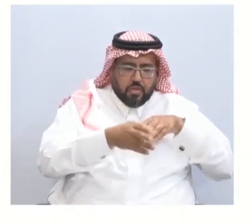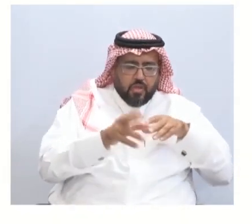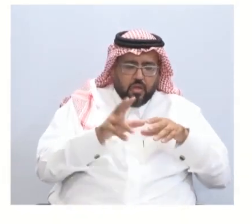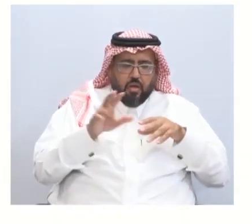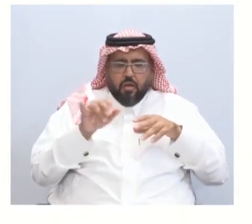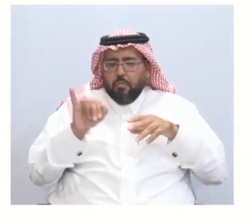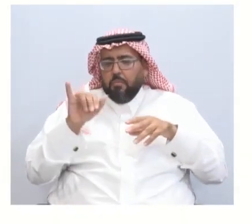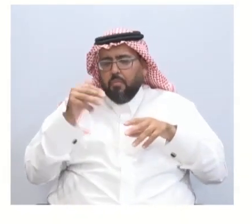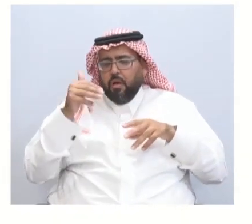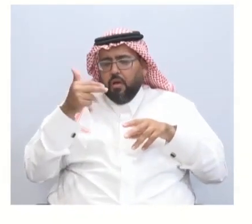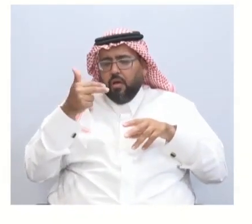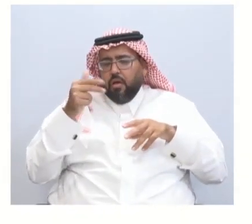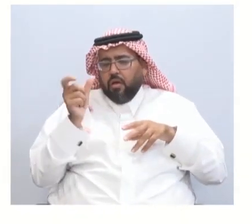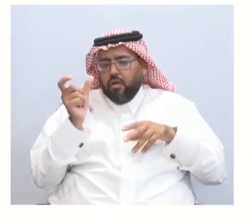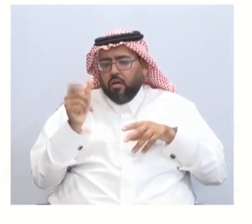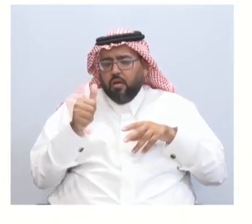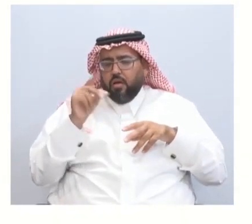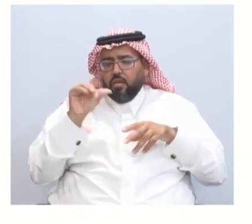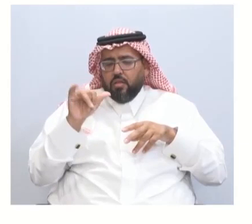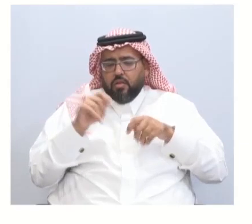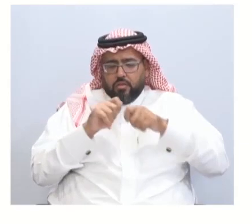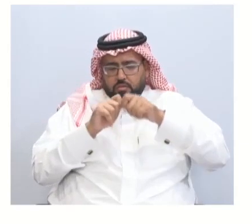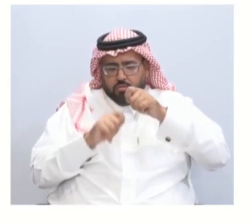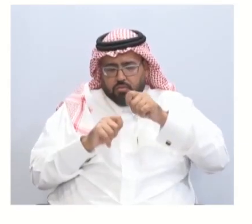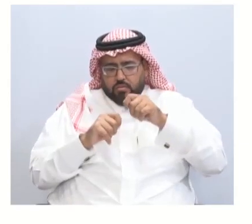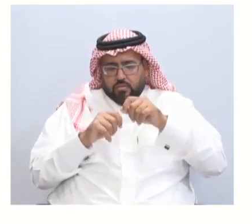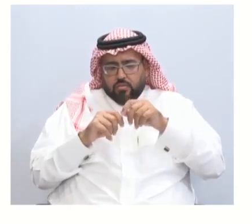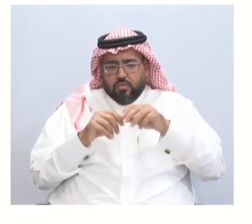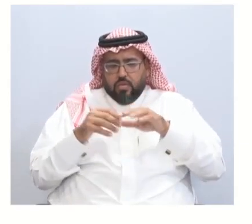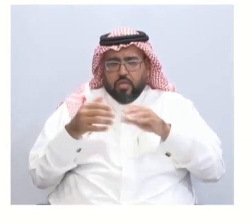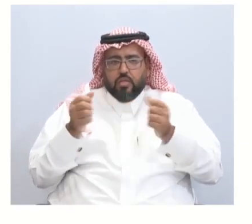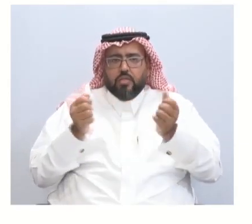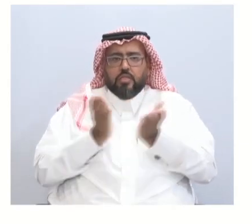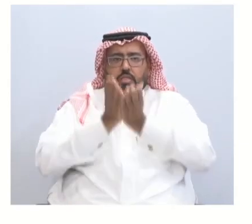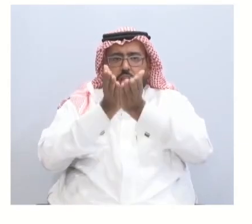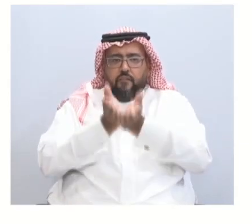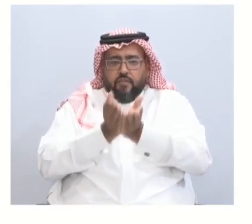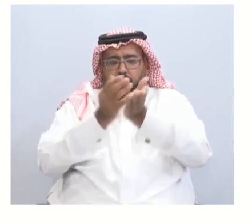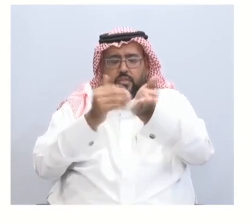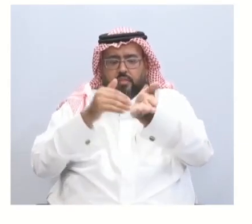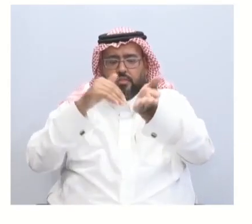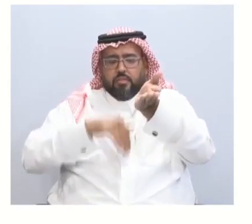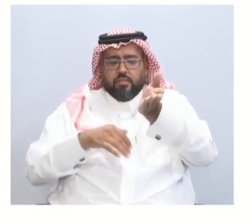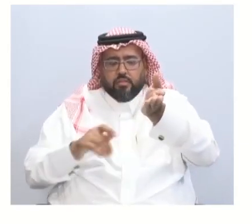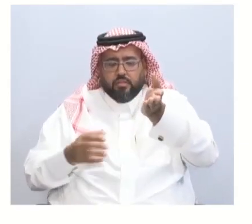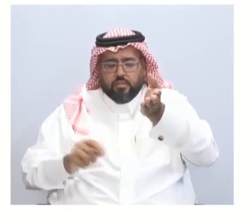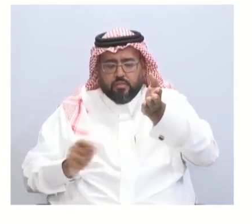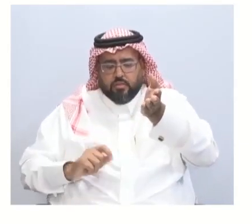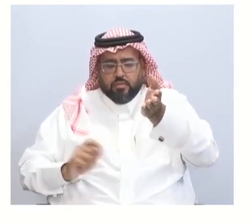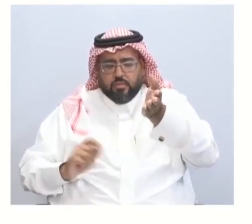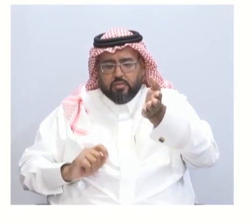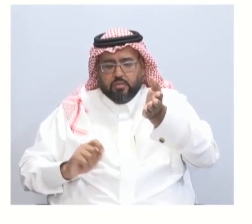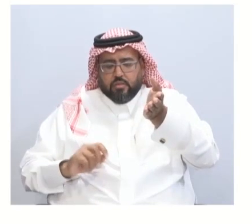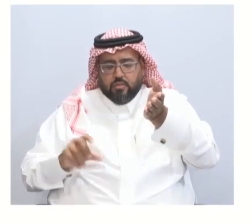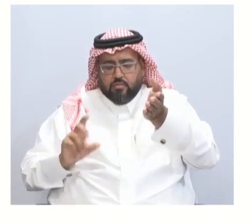المغناطيسيه حيث يوصل او يوصل في خلف السفينه وذلك لتسجيل المجالات